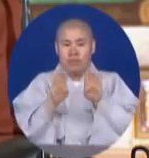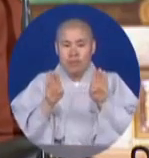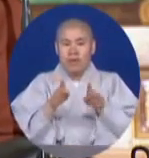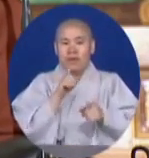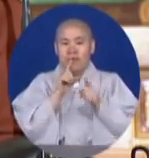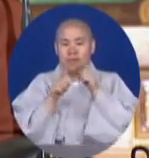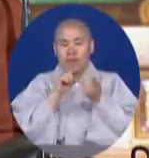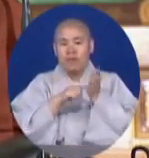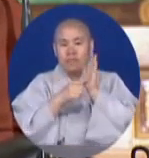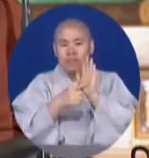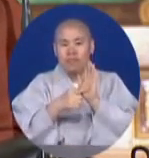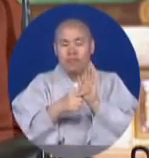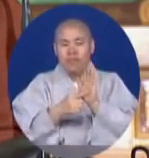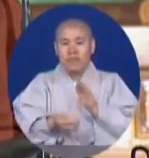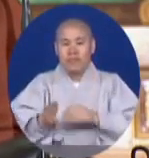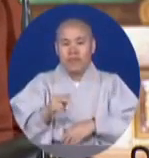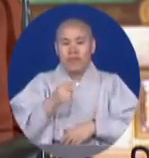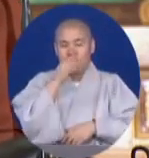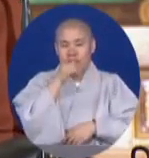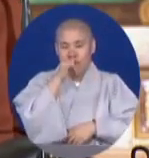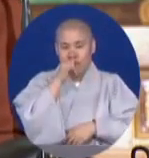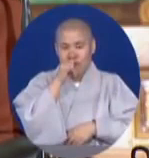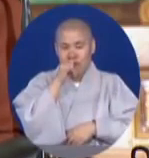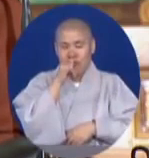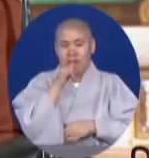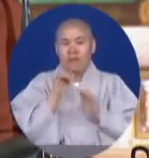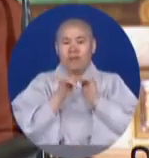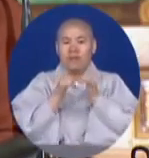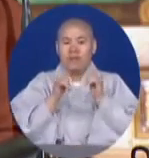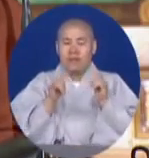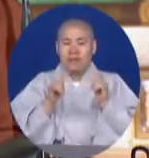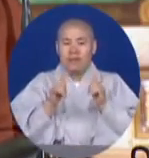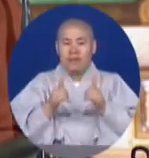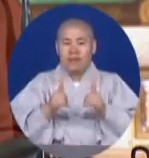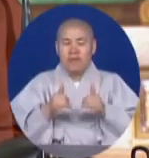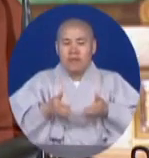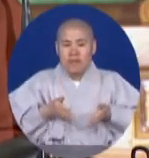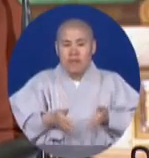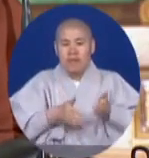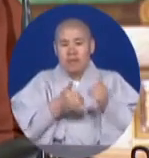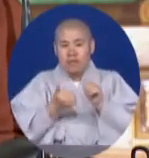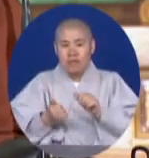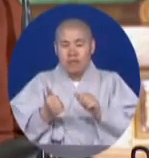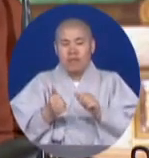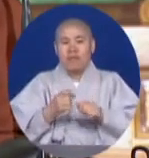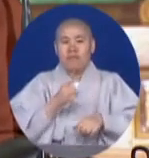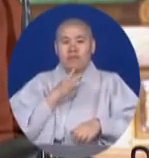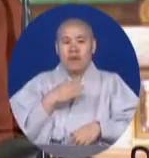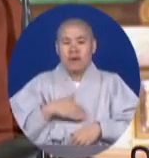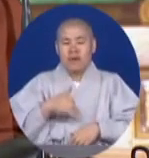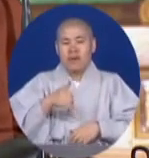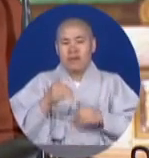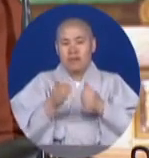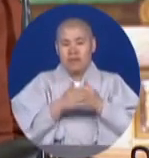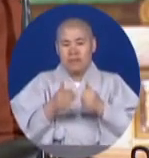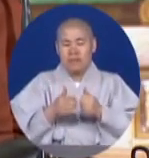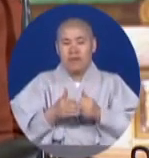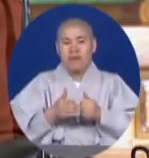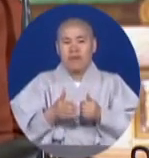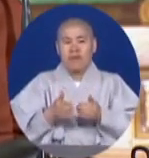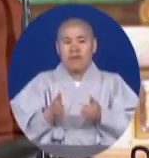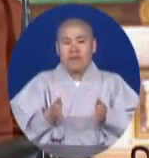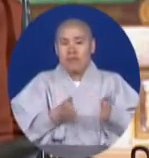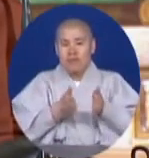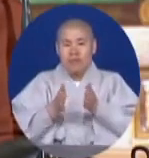그런데 중생들은 그 생사업밖에 모르기 때문에 이 도를 닦으려고 마음을 먹는